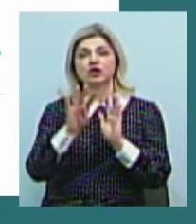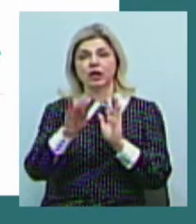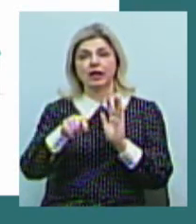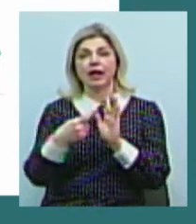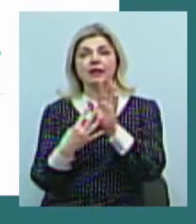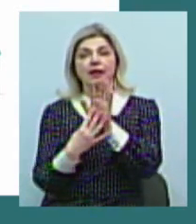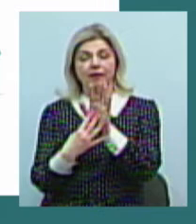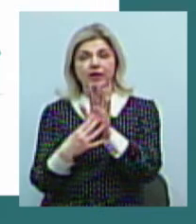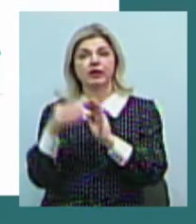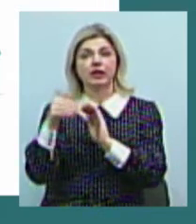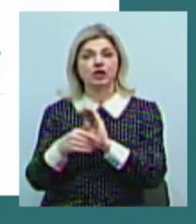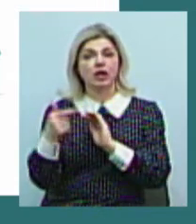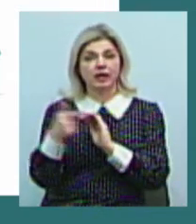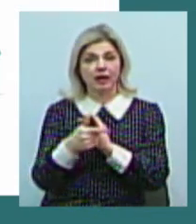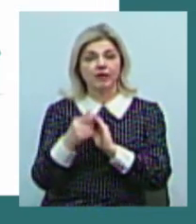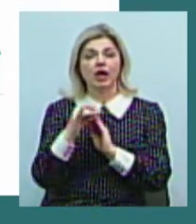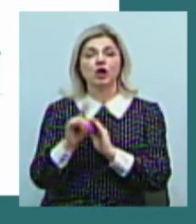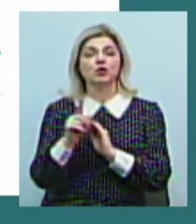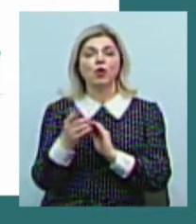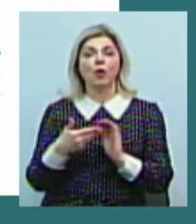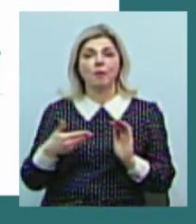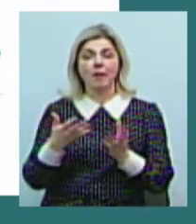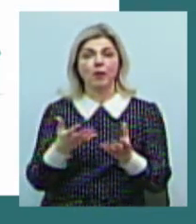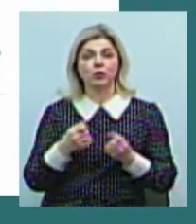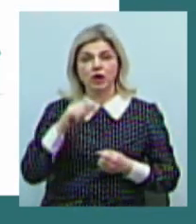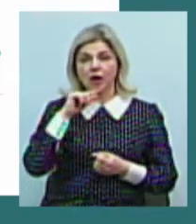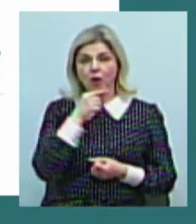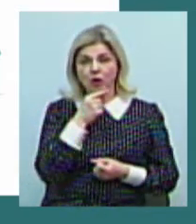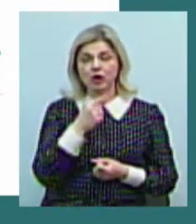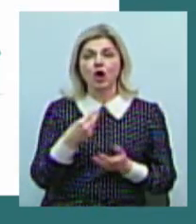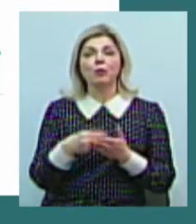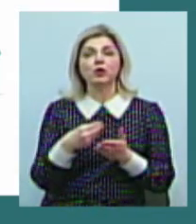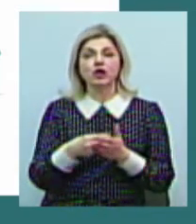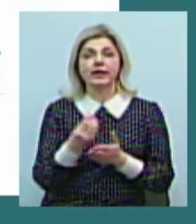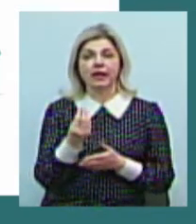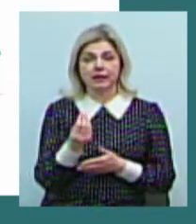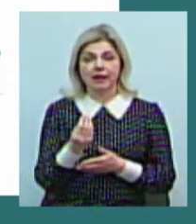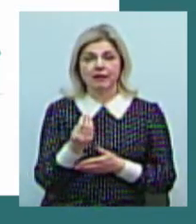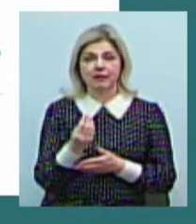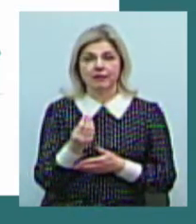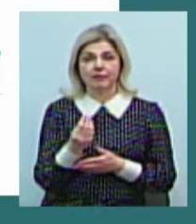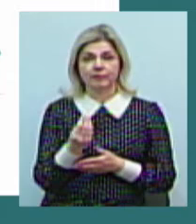84,9 тисяч гривень. І більше ми отримали економію бюджетних средств от